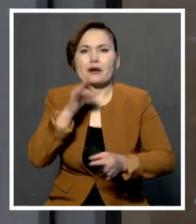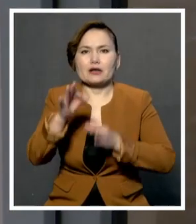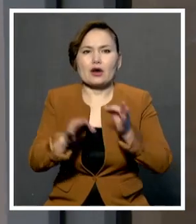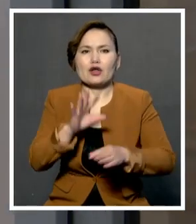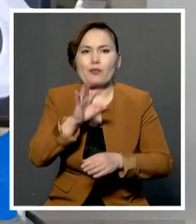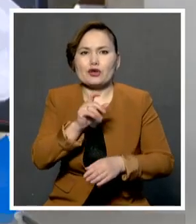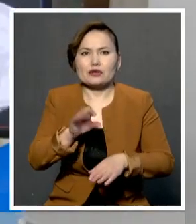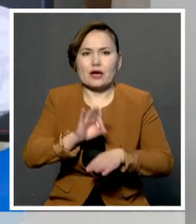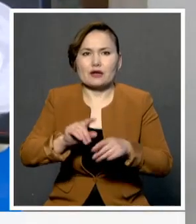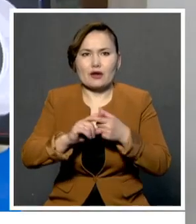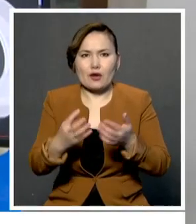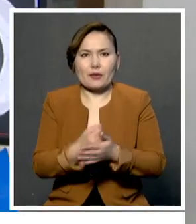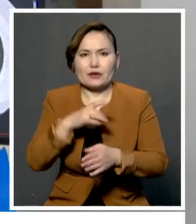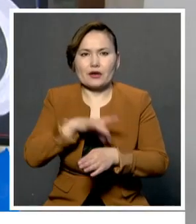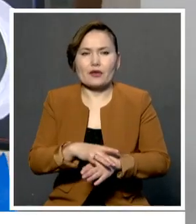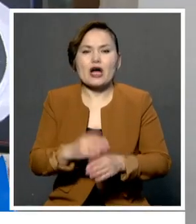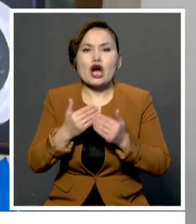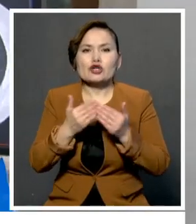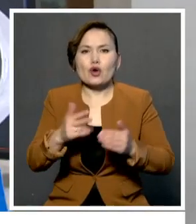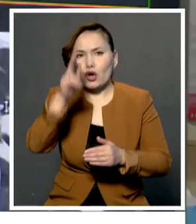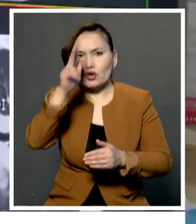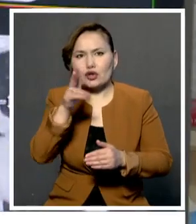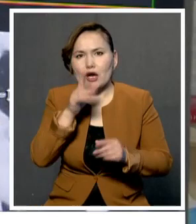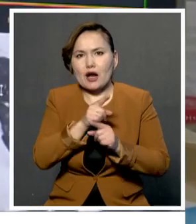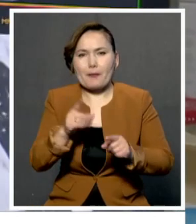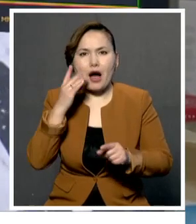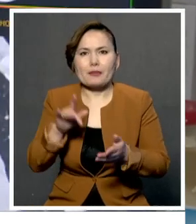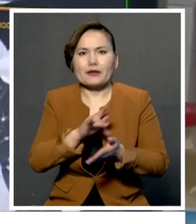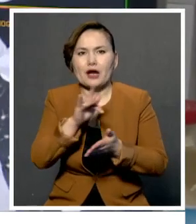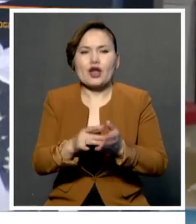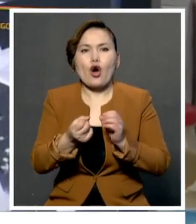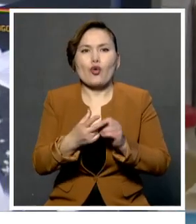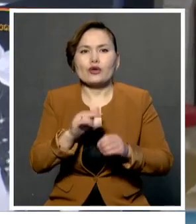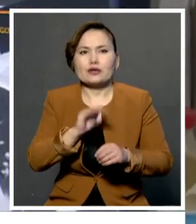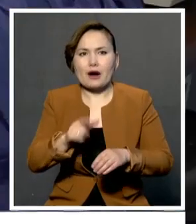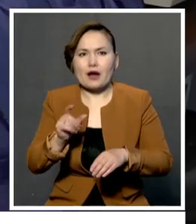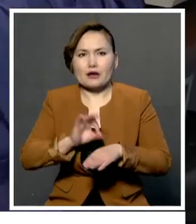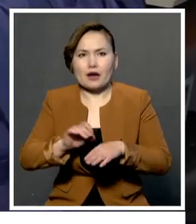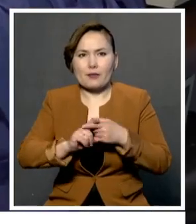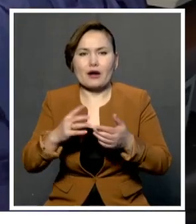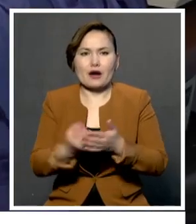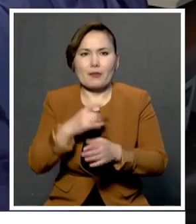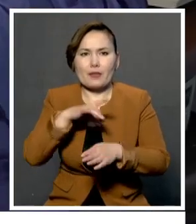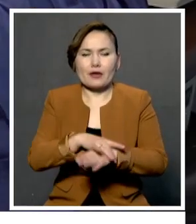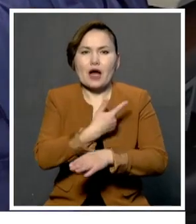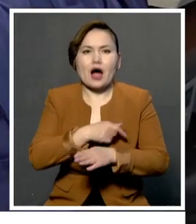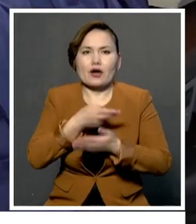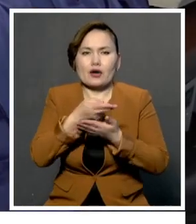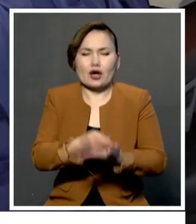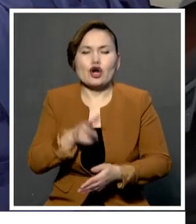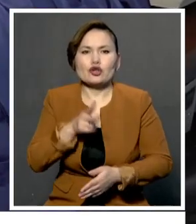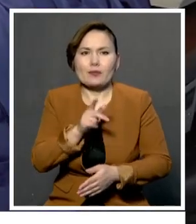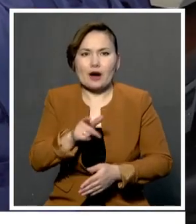табылған. Көбісі симптомды. Соңғы 3 айда мегаполисте 13 мың науқас тіркелген. Қазір Алматыдағы ауруханаларда 3 мыңға жуық пациент жатыр.